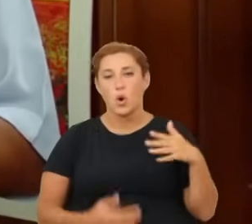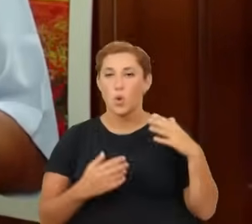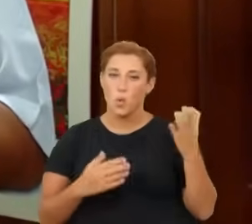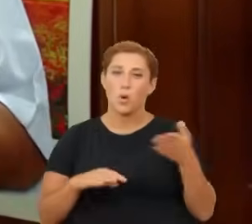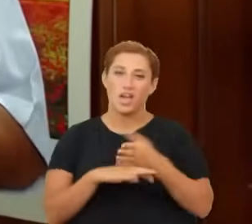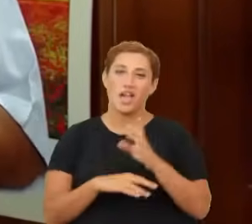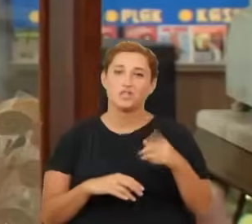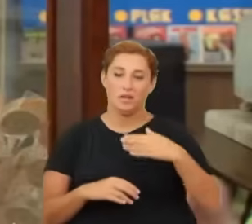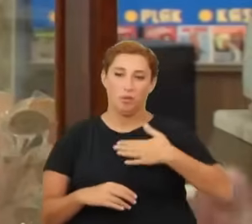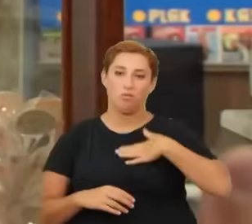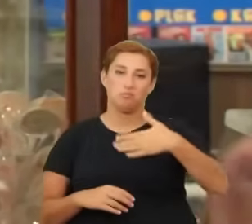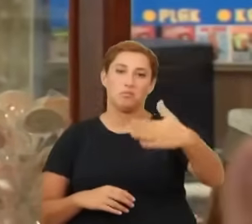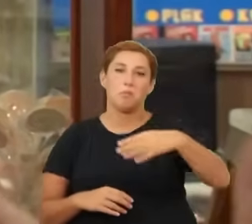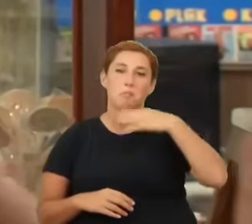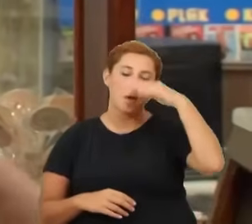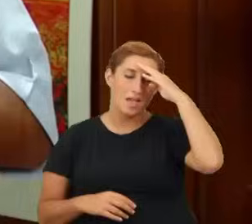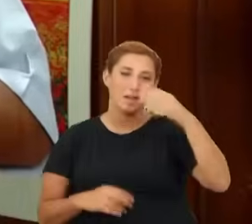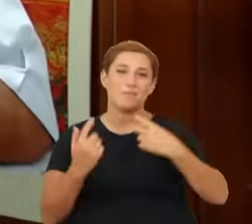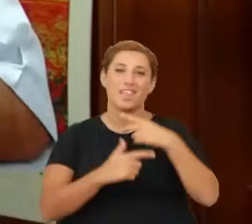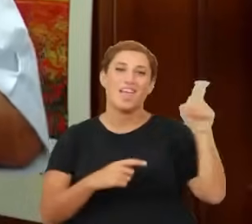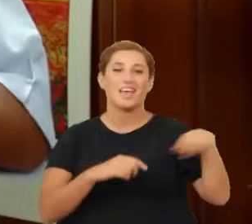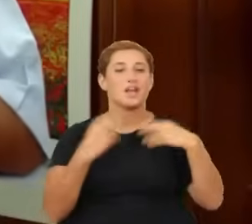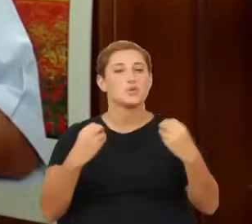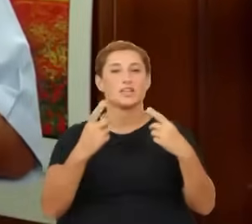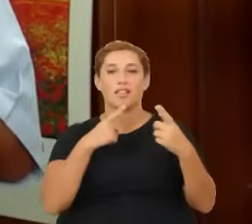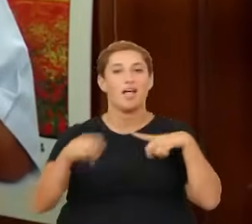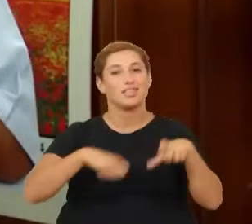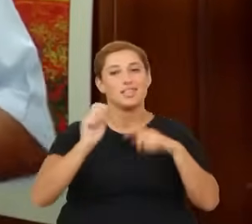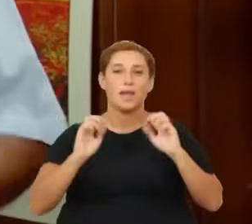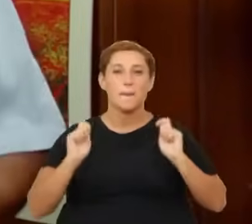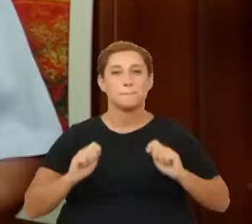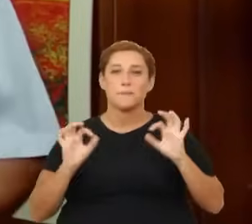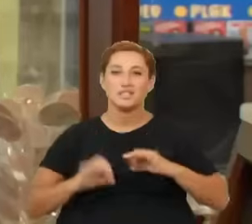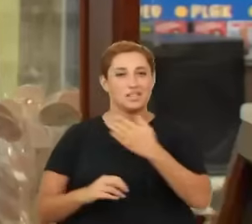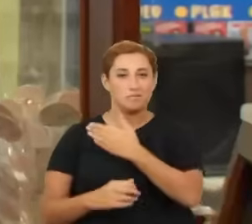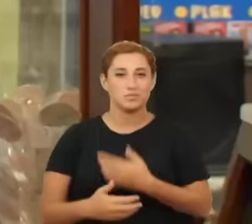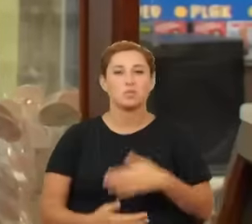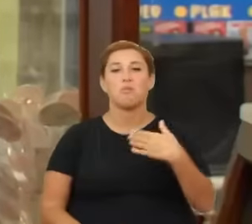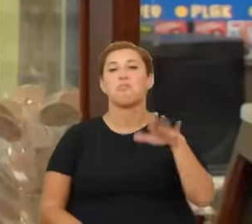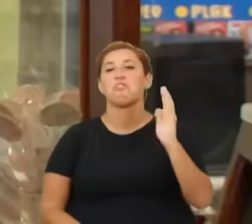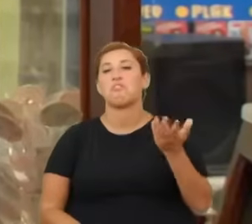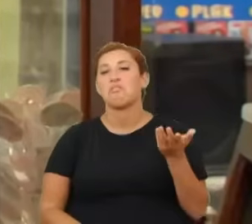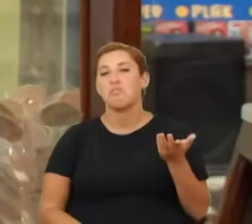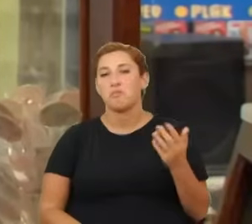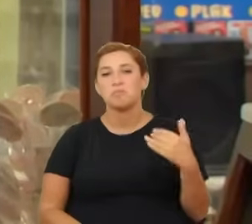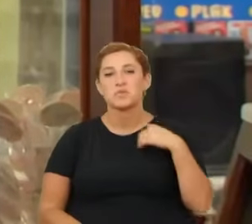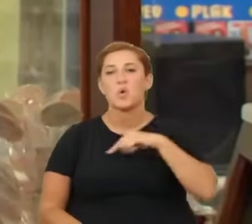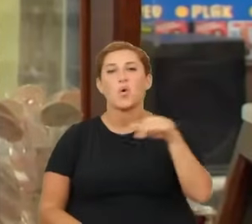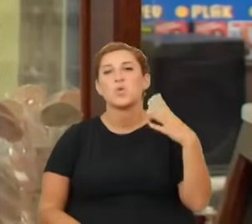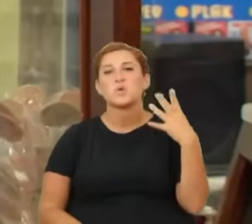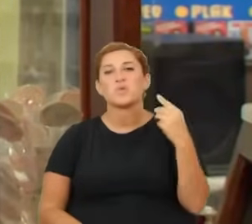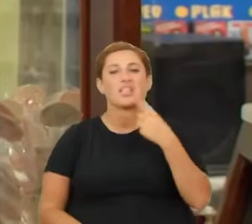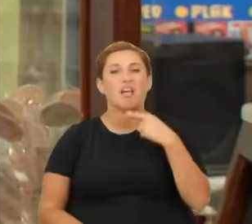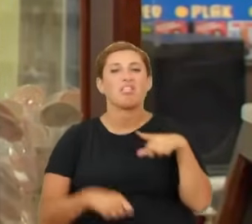gerçi önümüz bayram. Dünyanın var yanında acayip güzel tatlılar yapmaya başlamıştır filan. Yok. Bizde öyle